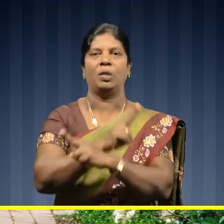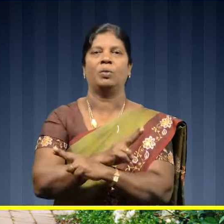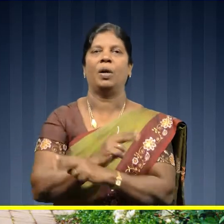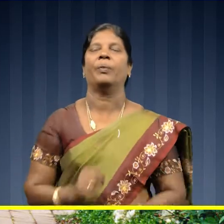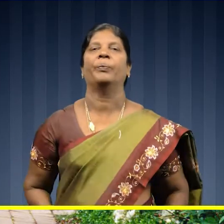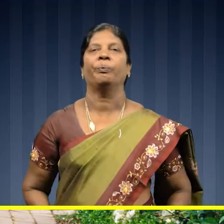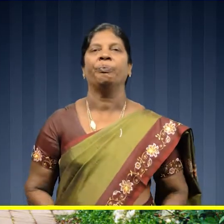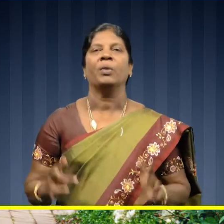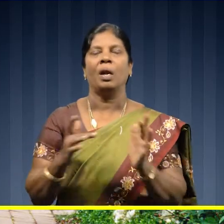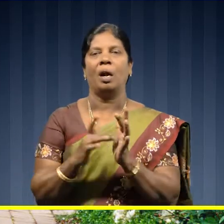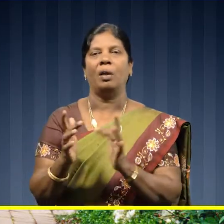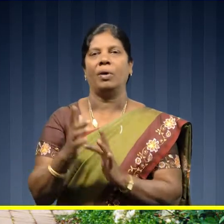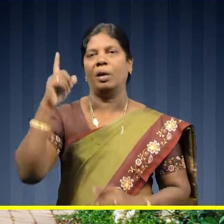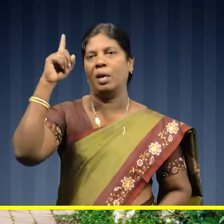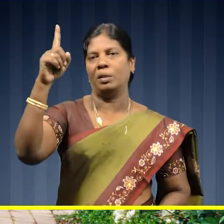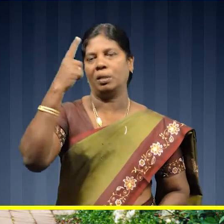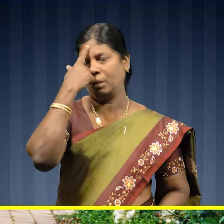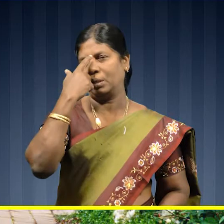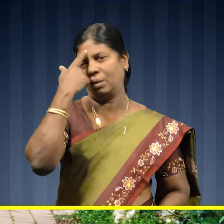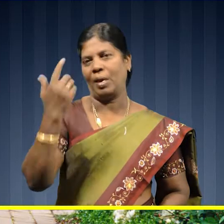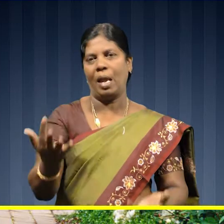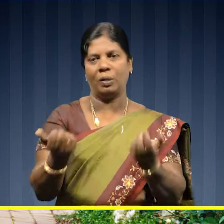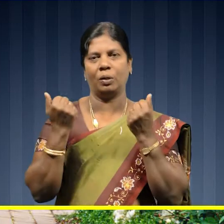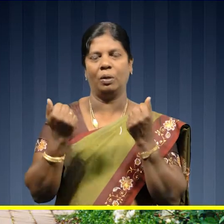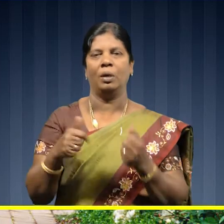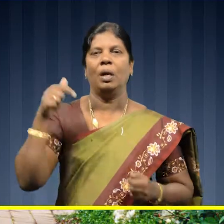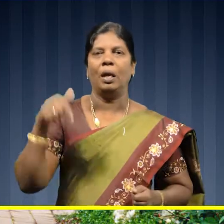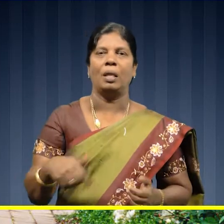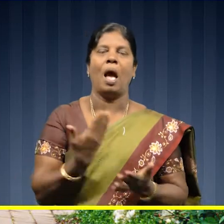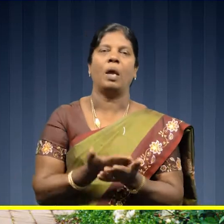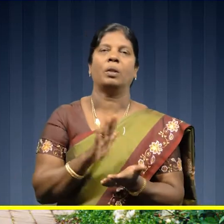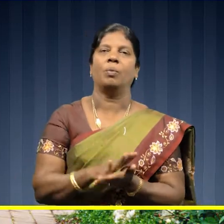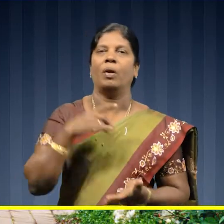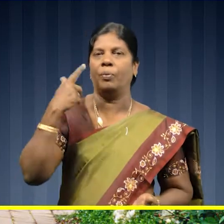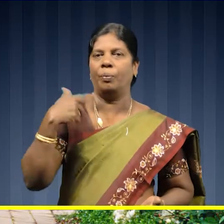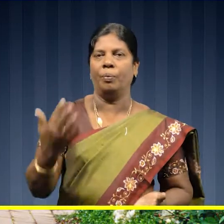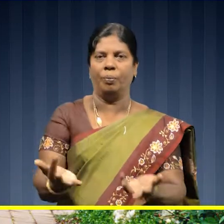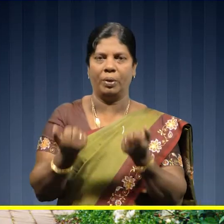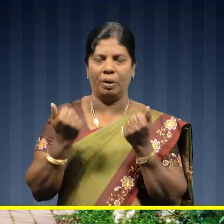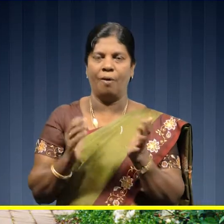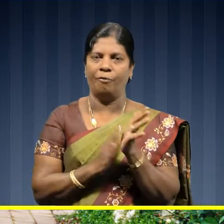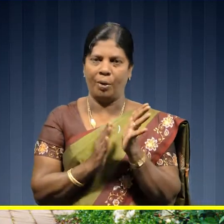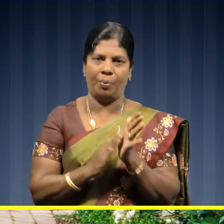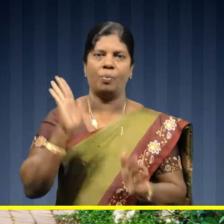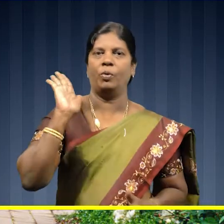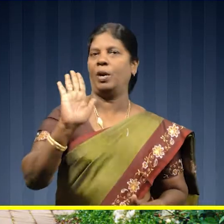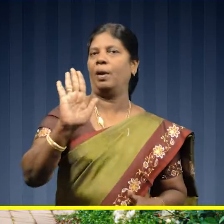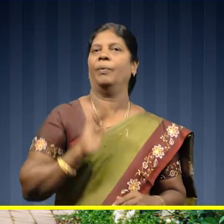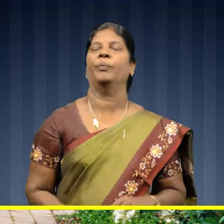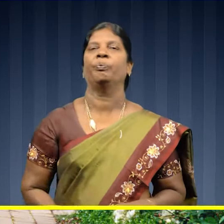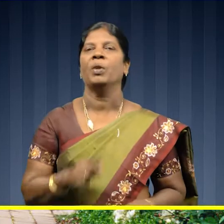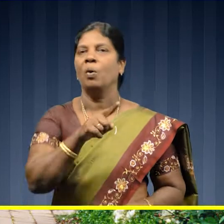மாற்றுவார். ஆண்டவராகிய இயேசு கிறிஸ்துவை ஏற்றுக்கொண்டு இந்த அர்த்தமுள்ள வாழ்வை பெற்றுக்கொள்ள